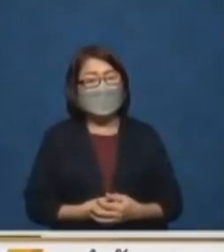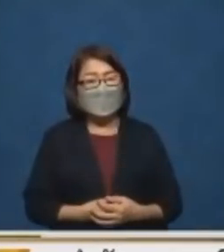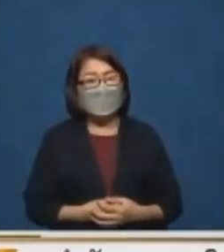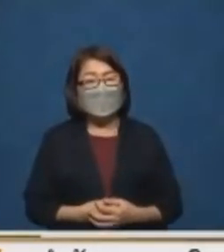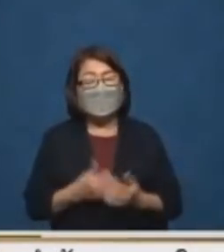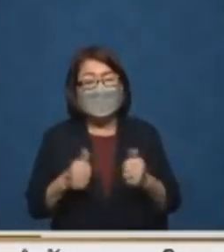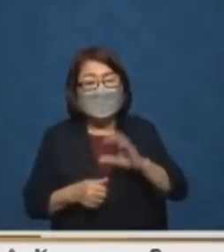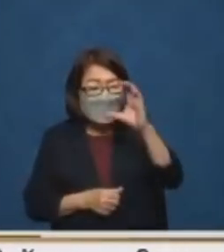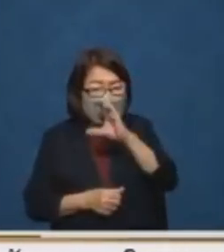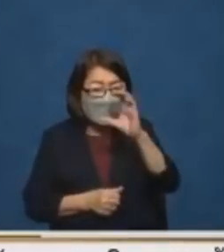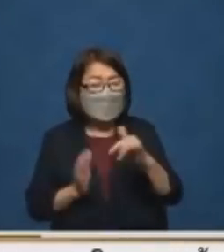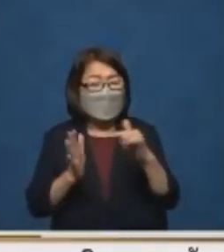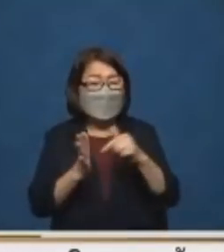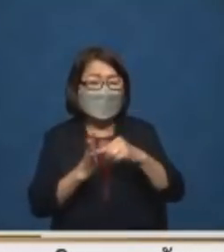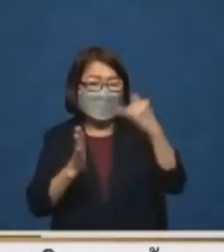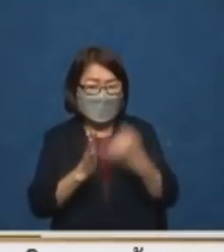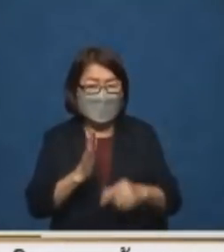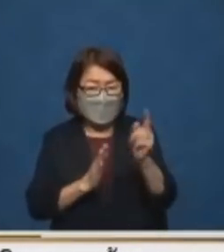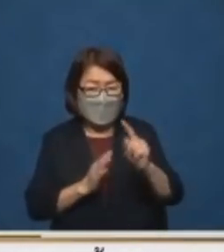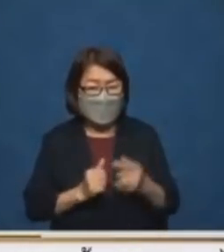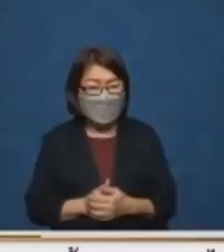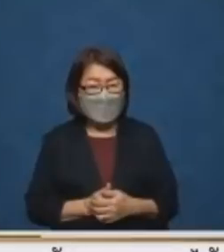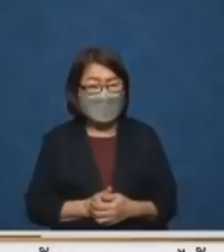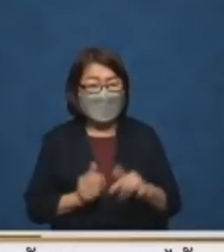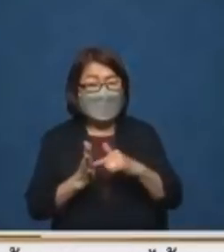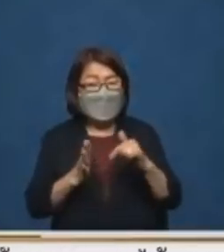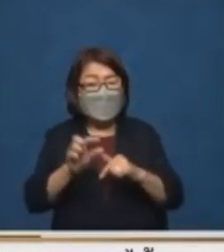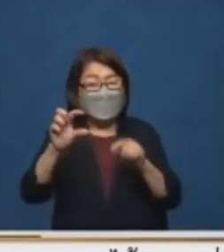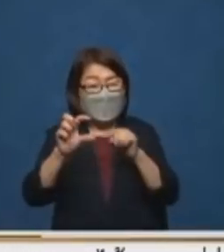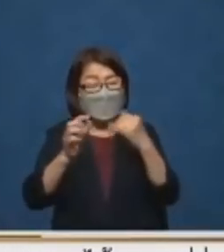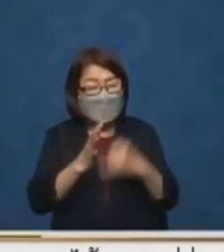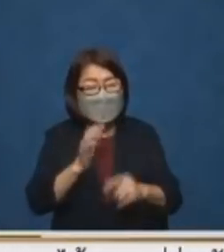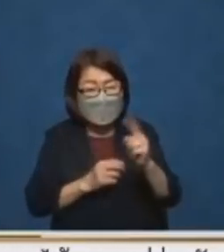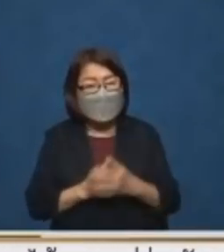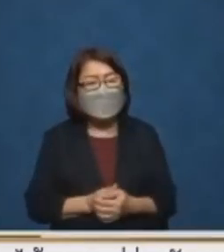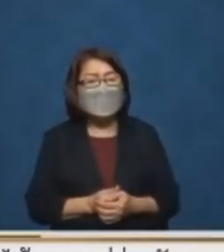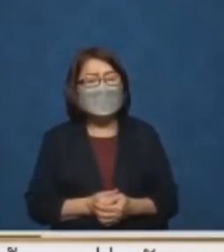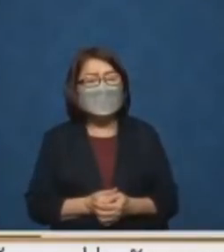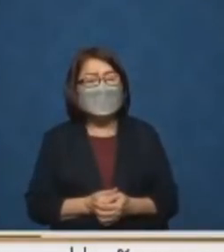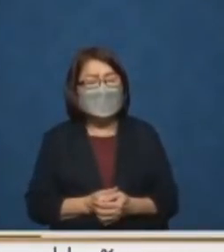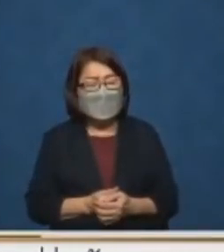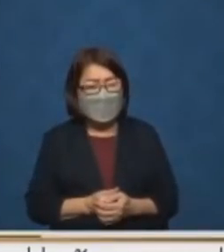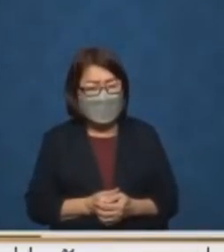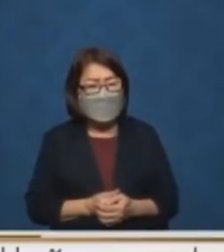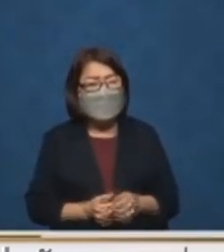การจัดหาวกซีนที่ผดพาดอกเรื่องนึงคือการที่ท่านไม่เข้าร่มโครงการ